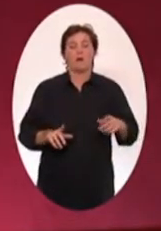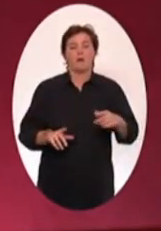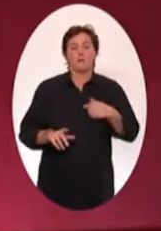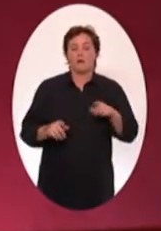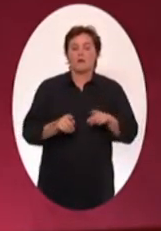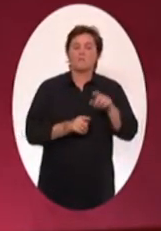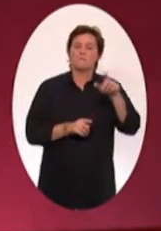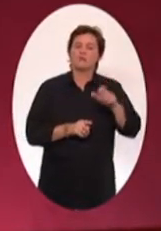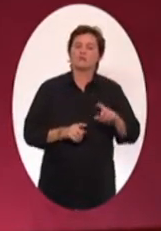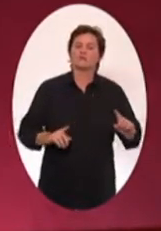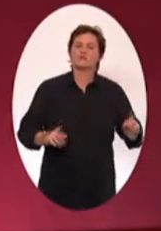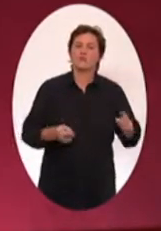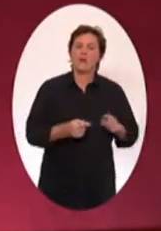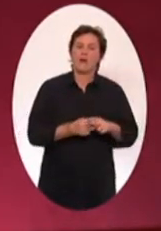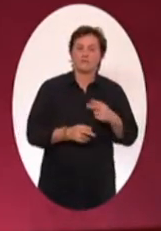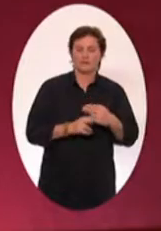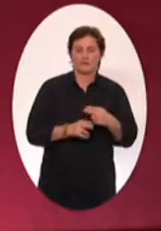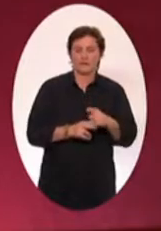Christophe Guilly